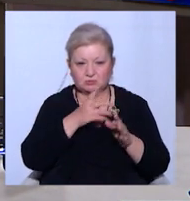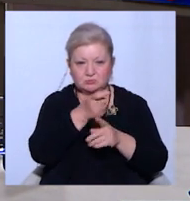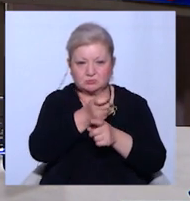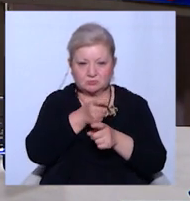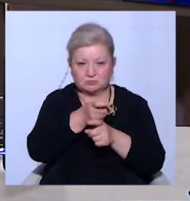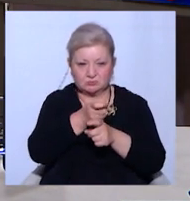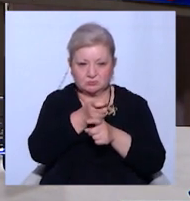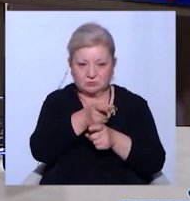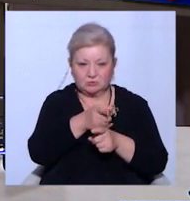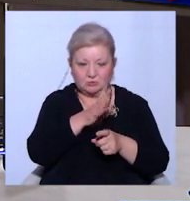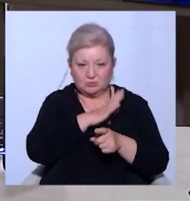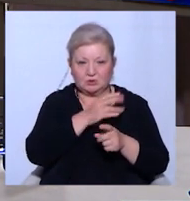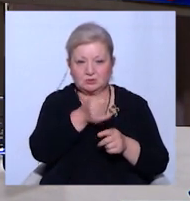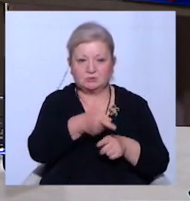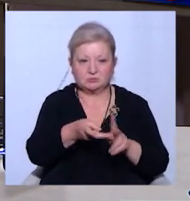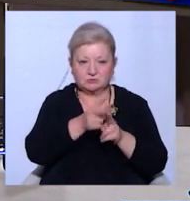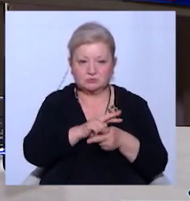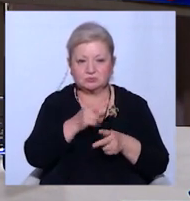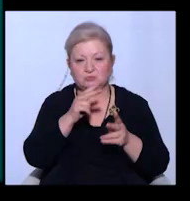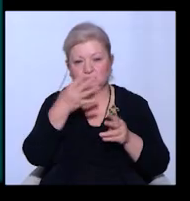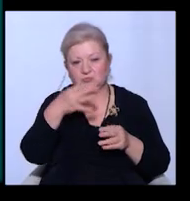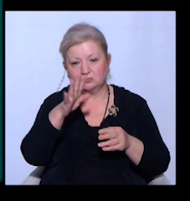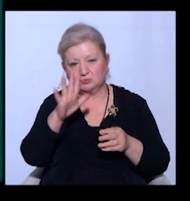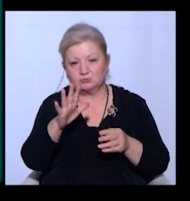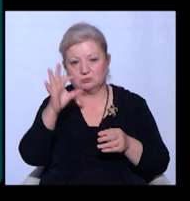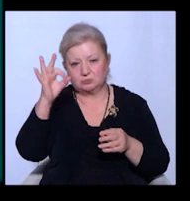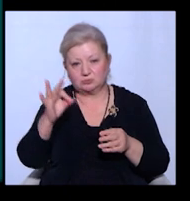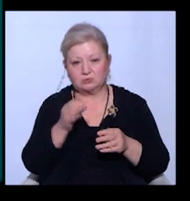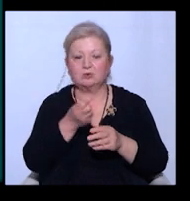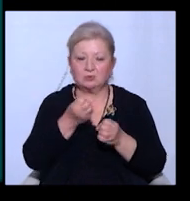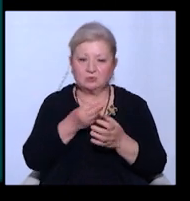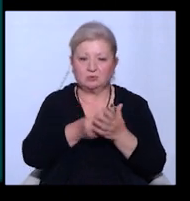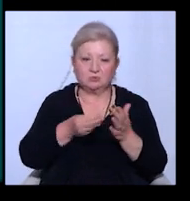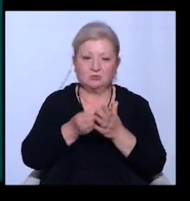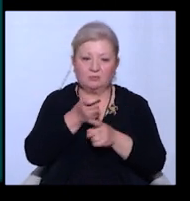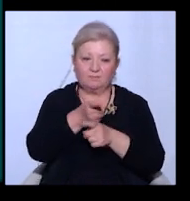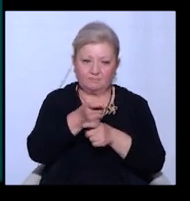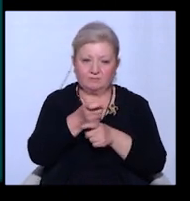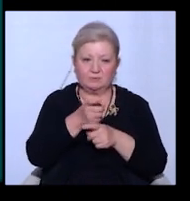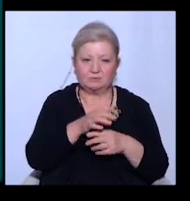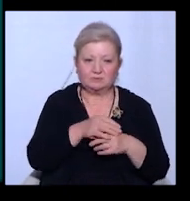დაყენებული. შევცვალოთ ეს, დავაყენოთ 45 გრადუსი და კვლავ გავისროლოთ.